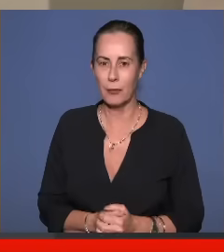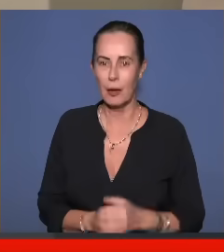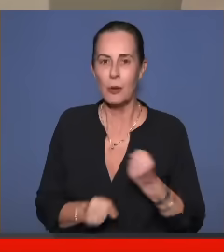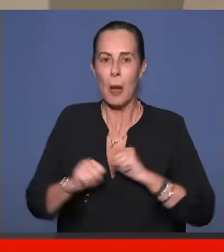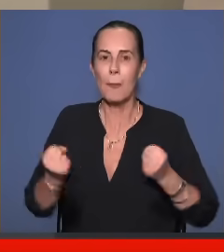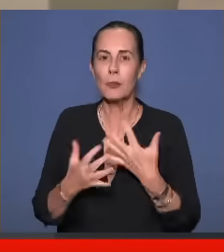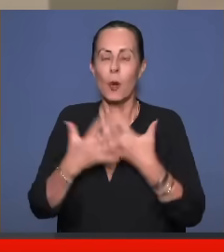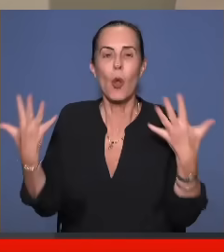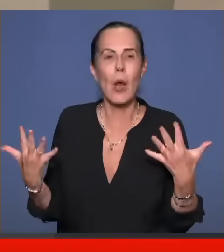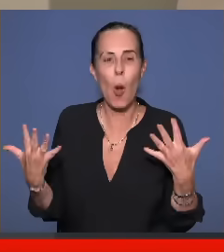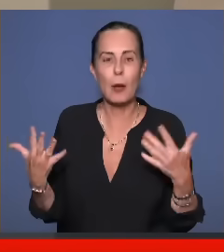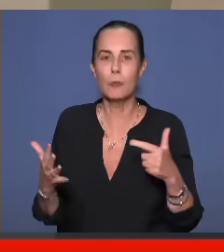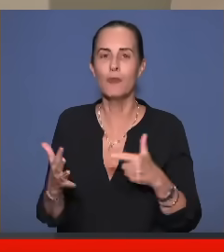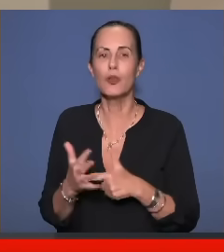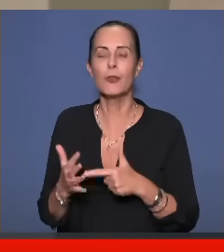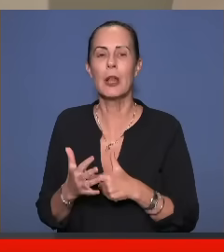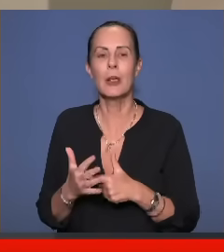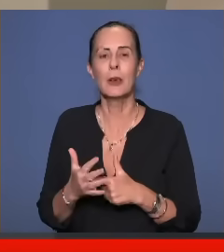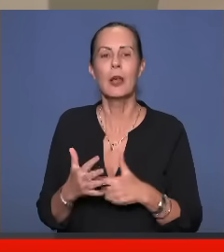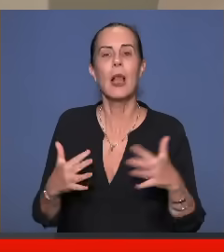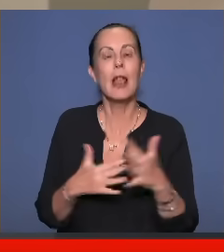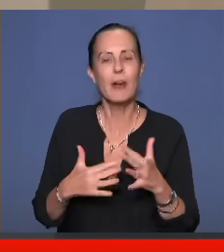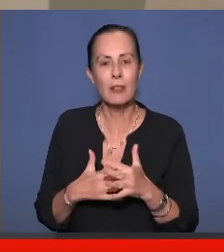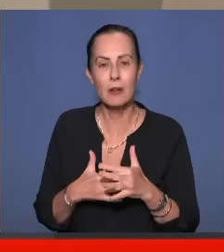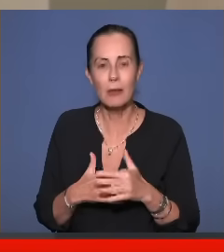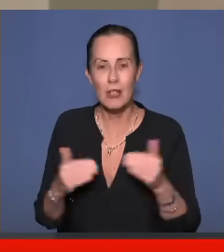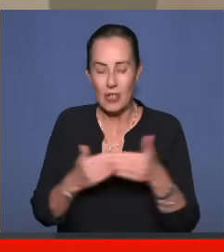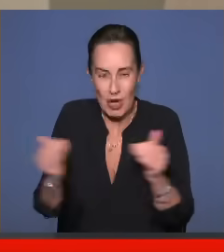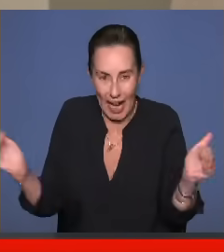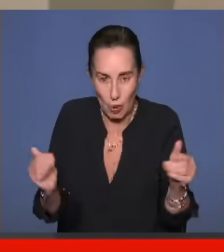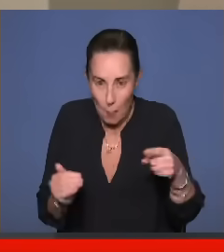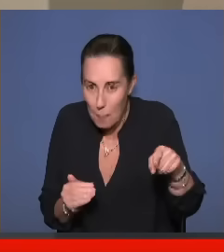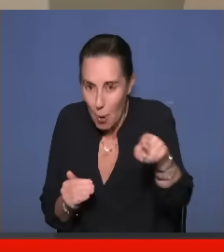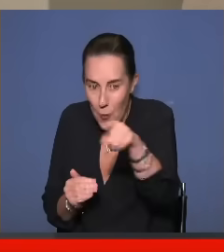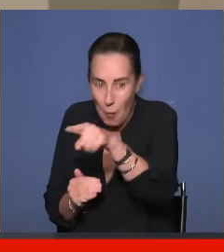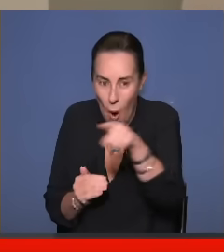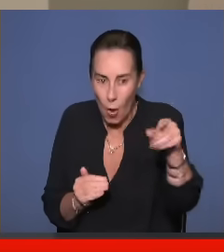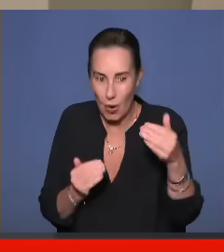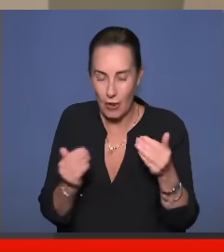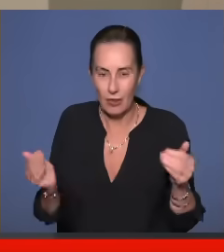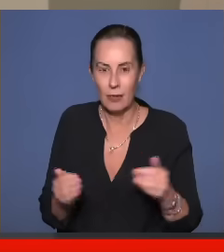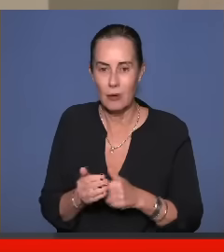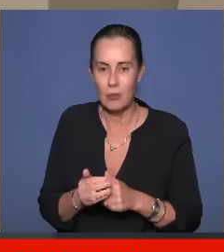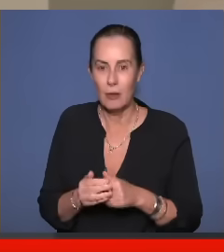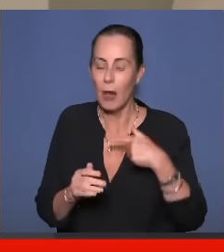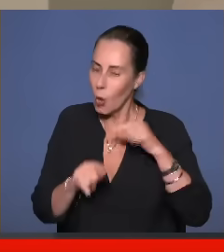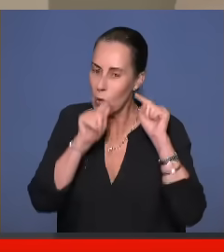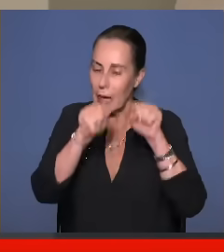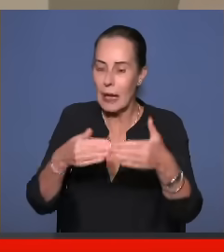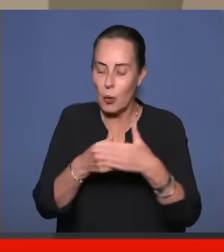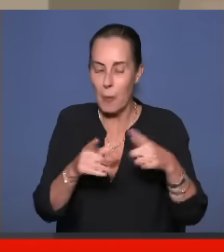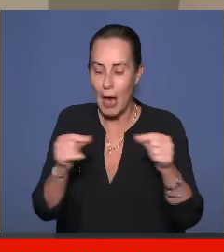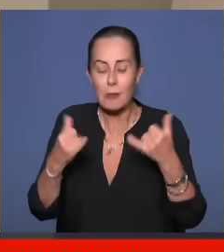offers are underway to ensure that these incubators right here behind me can reach babies in